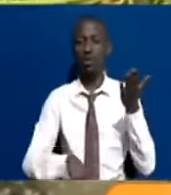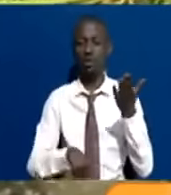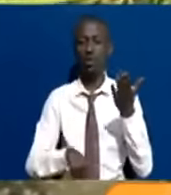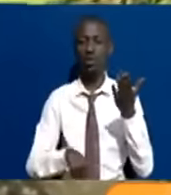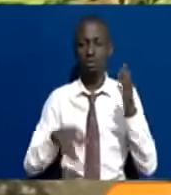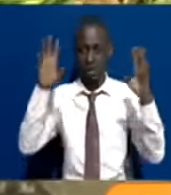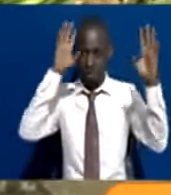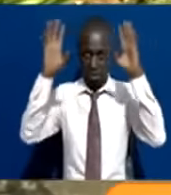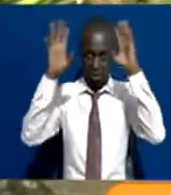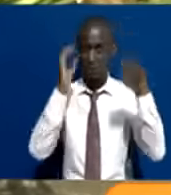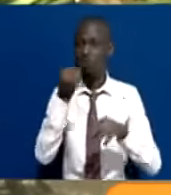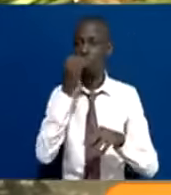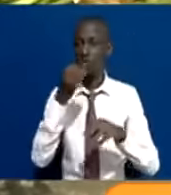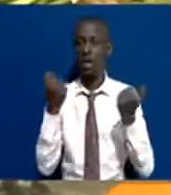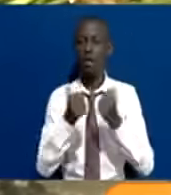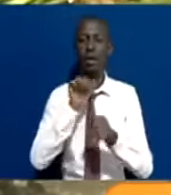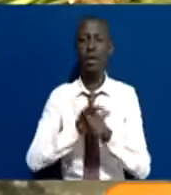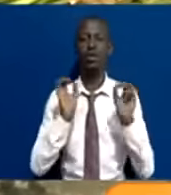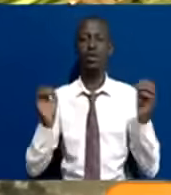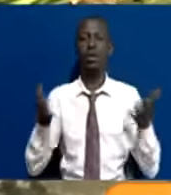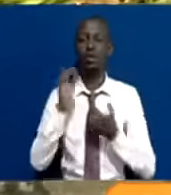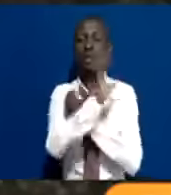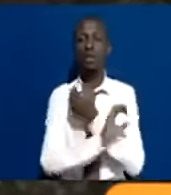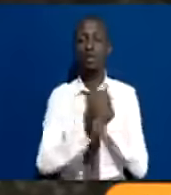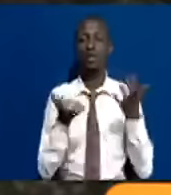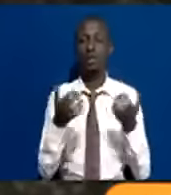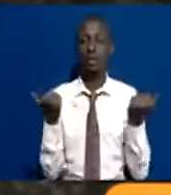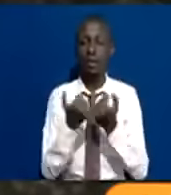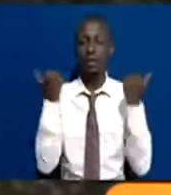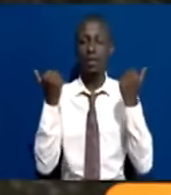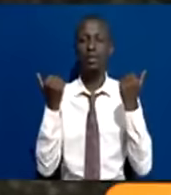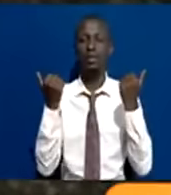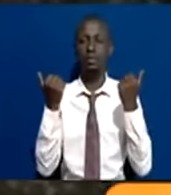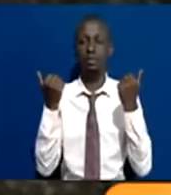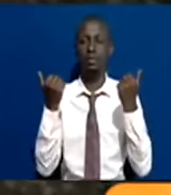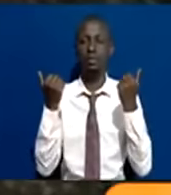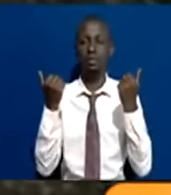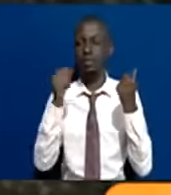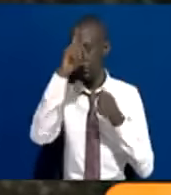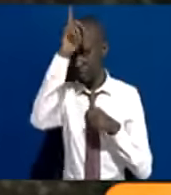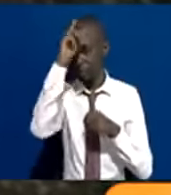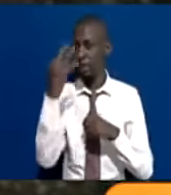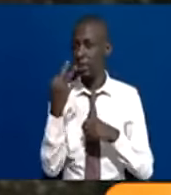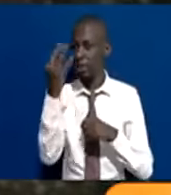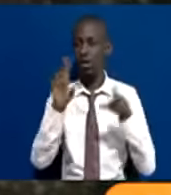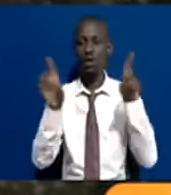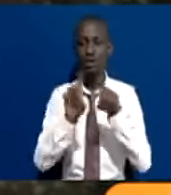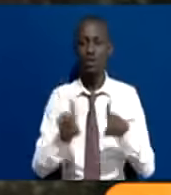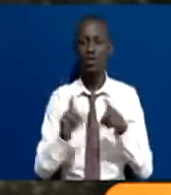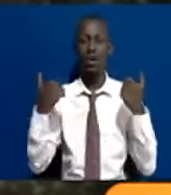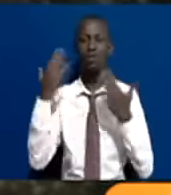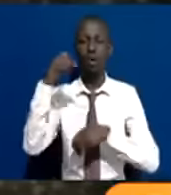vyakula japo ni nadra nchini unahitajika kufanywa kwa umakini na kupewa muda wa kutosha kufanya vipimo